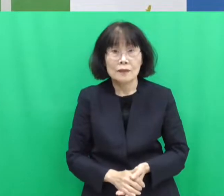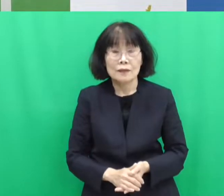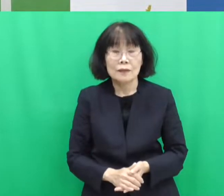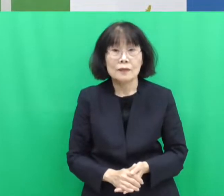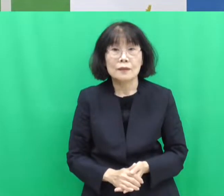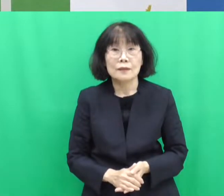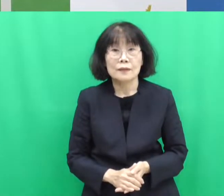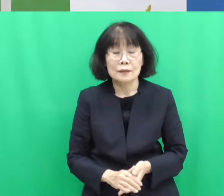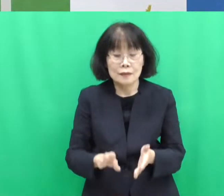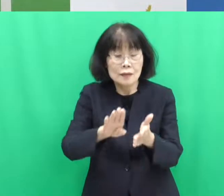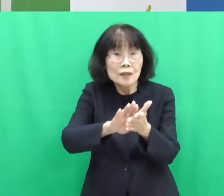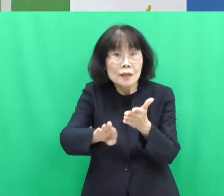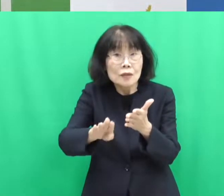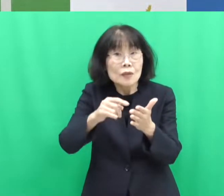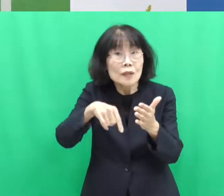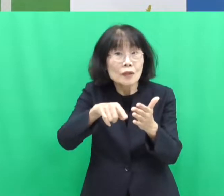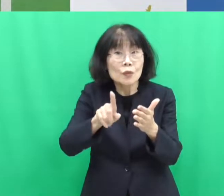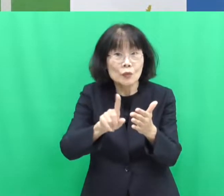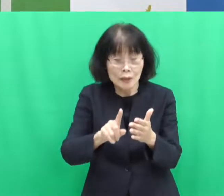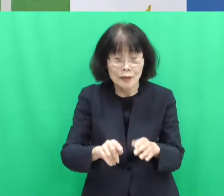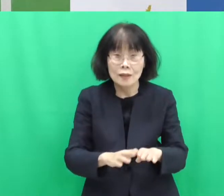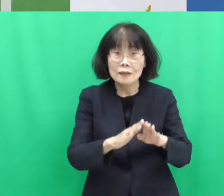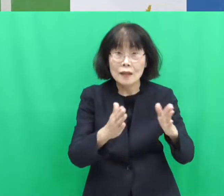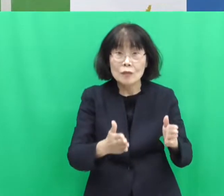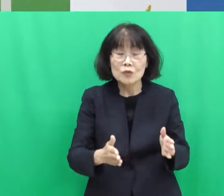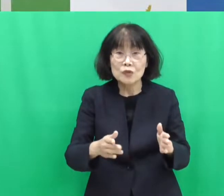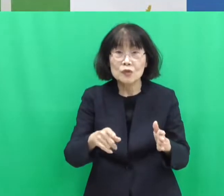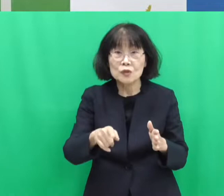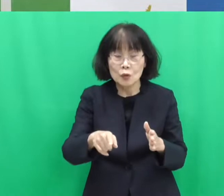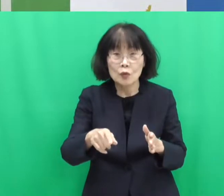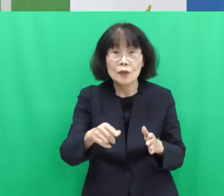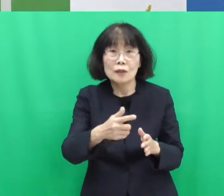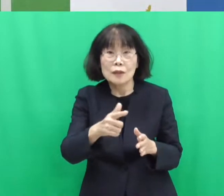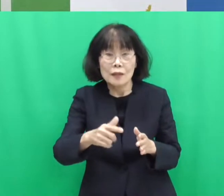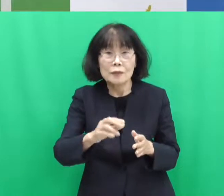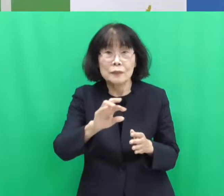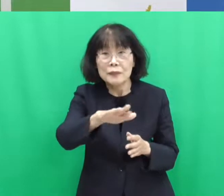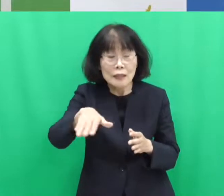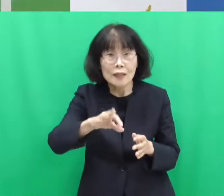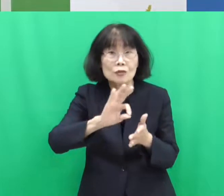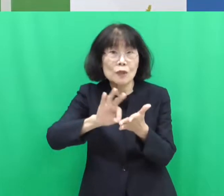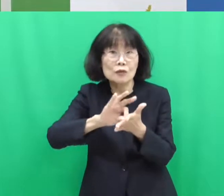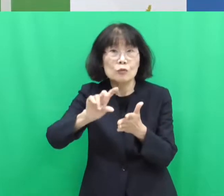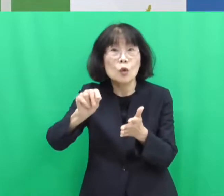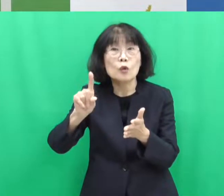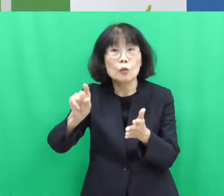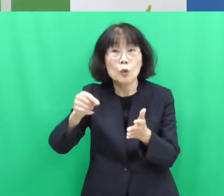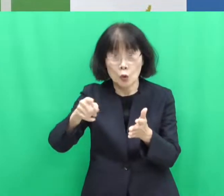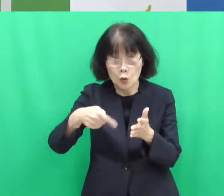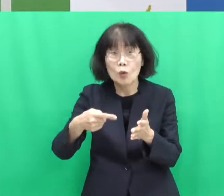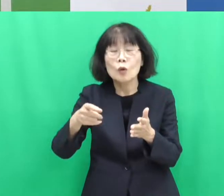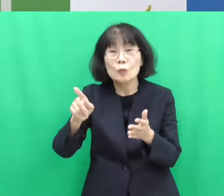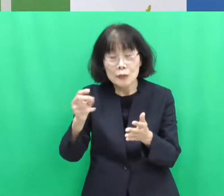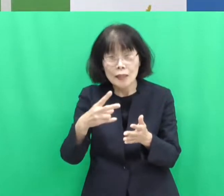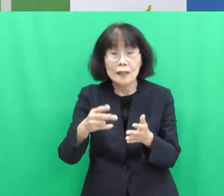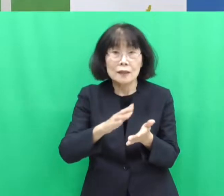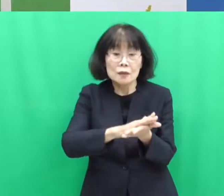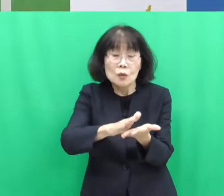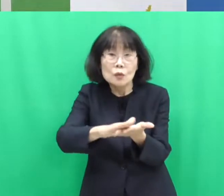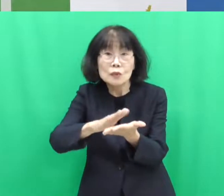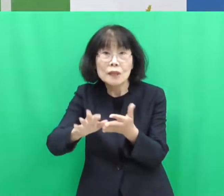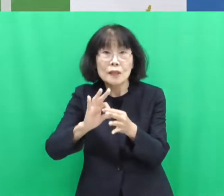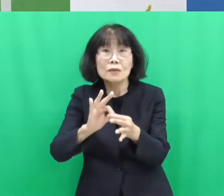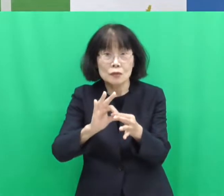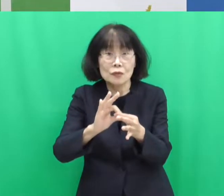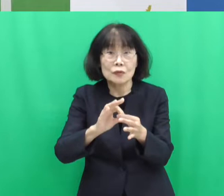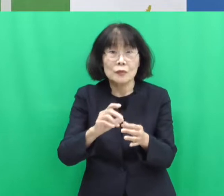主な削減項目はテーブル等共有物及び各所の消毒に関する取り扱いや、利用者